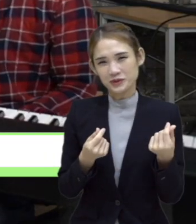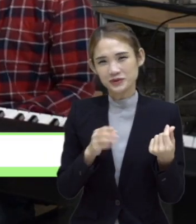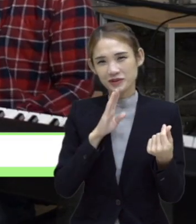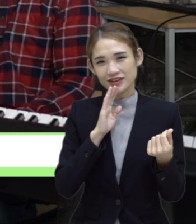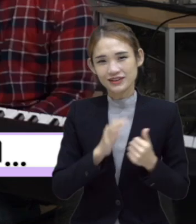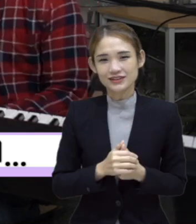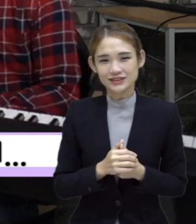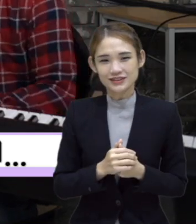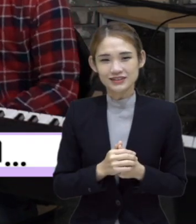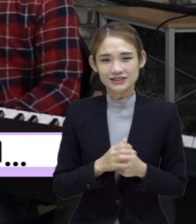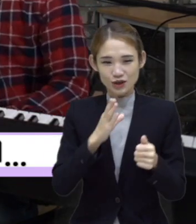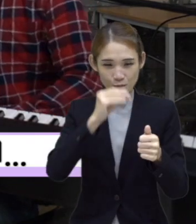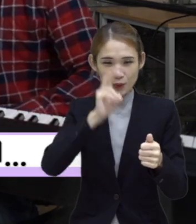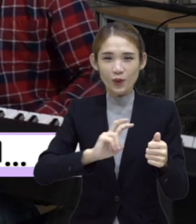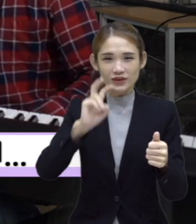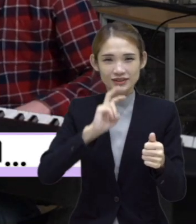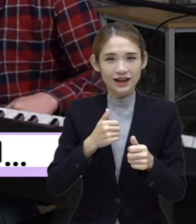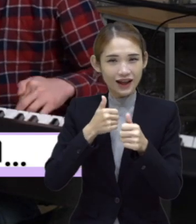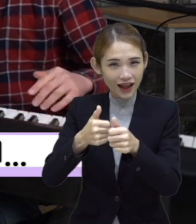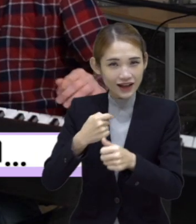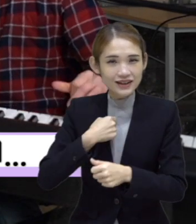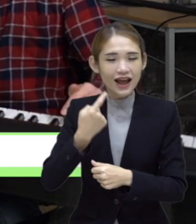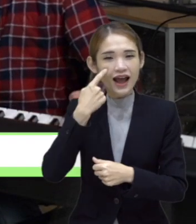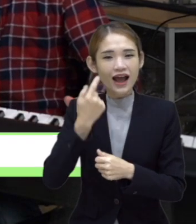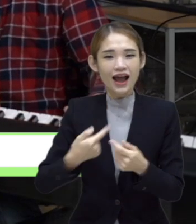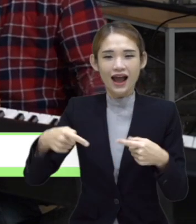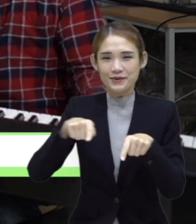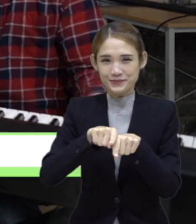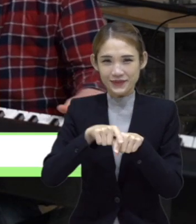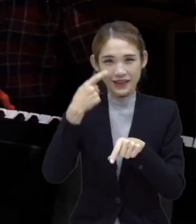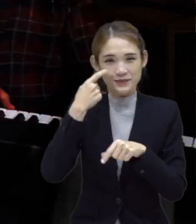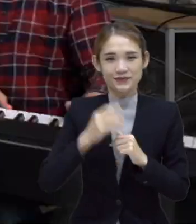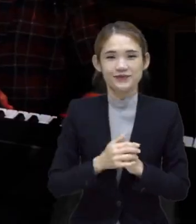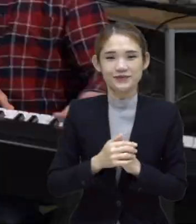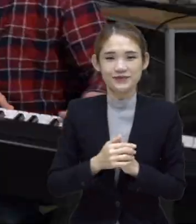비슷하네. 모창 한번 했으니까 또 모창에 또 모창을 제가 한번 더 얹어. 어 한다고? 네.